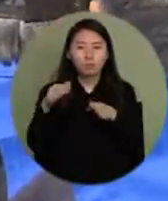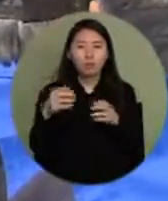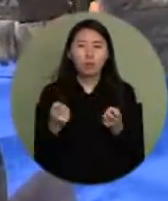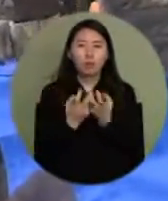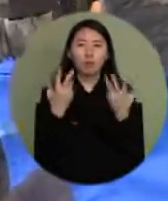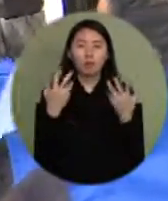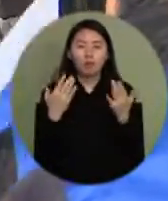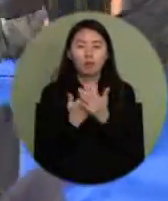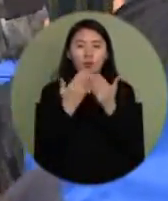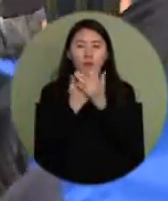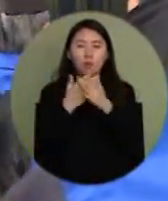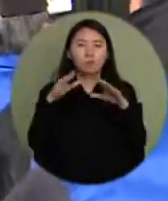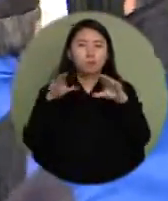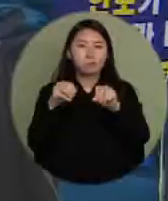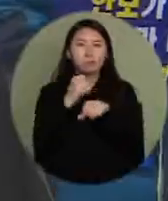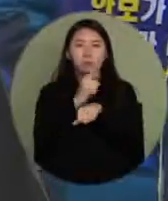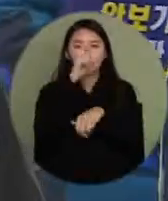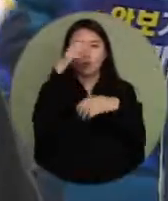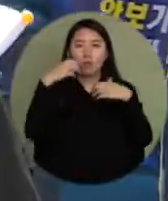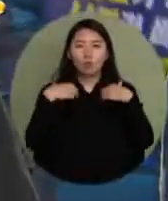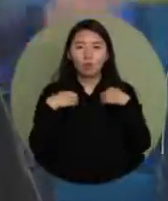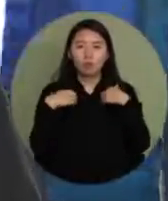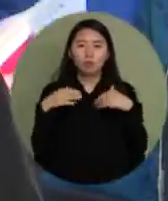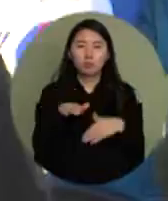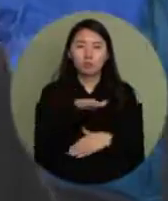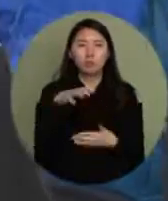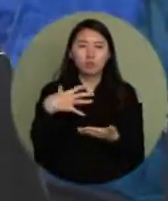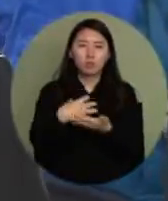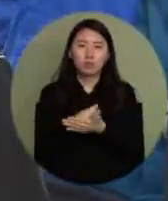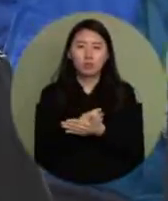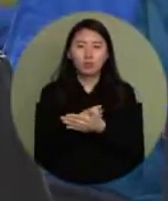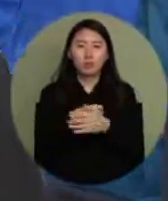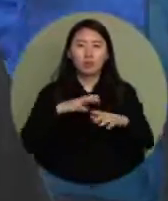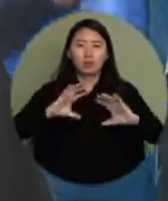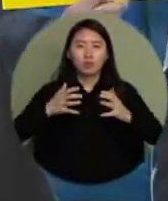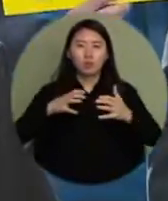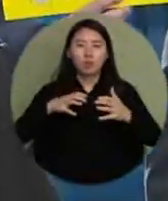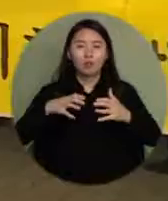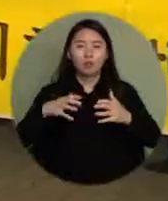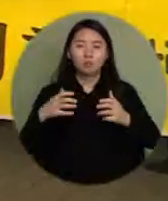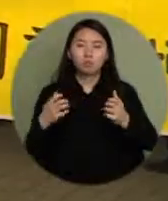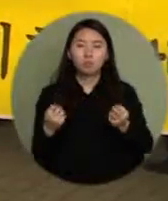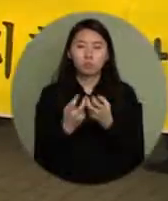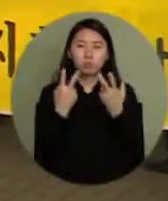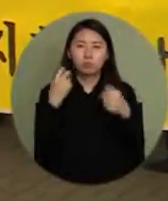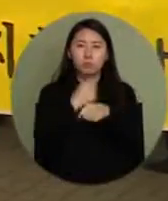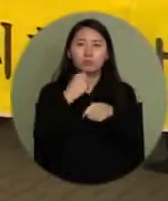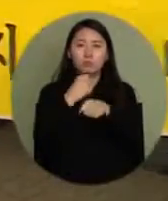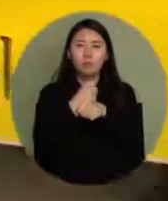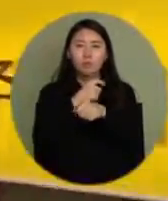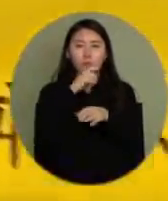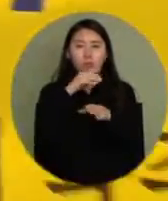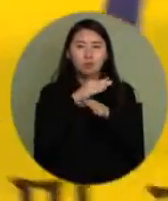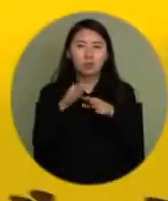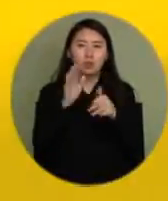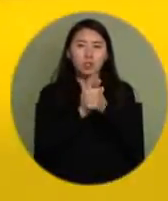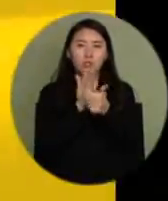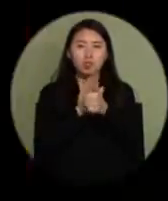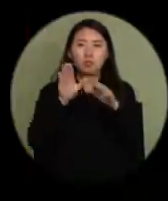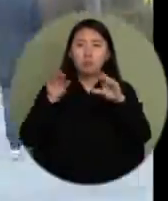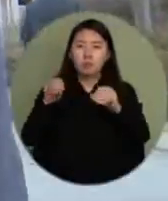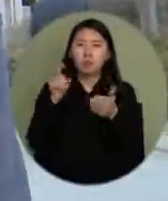중단해야 한다며 정부의 자체 핵 보유 방안과 북핵을 폐기할 때까지 대북 지원 중단을